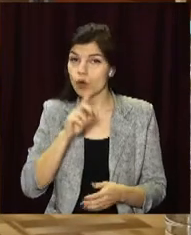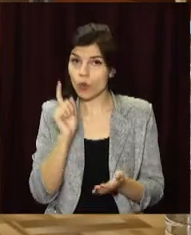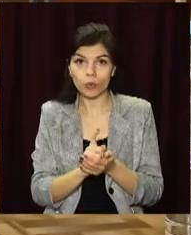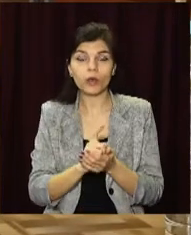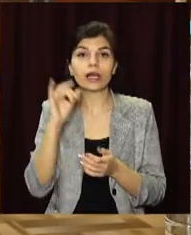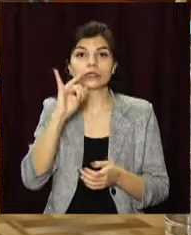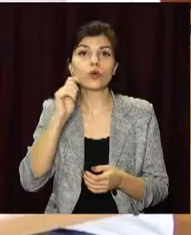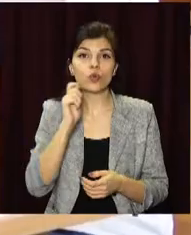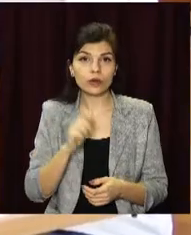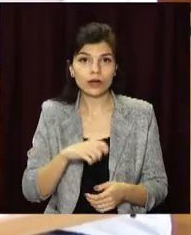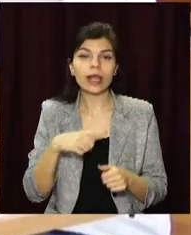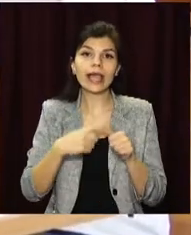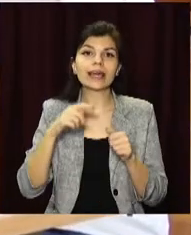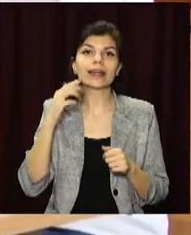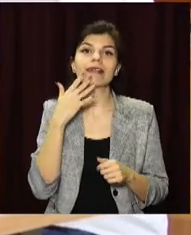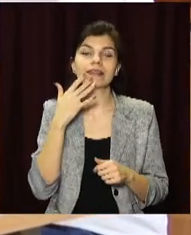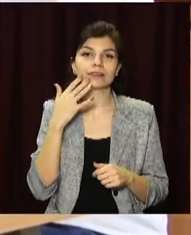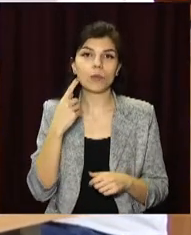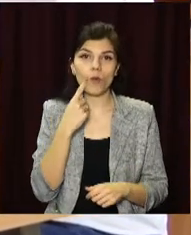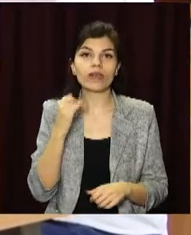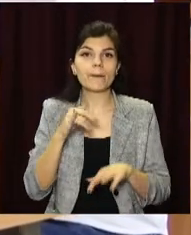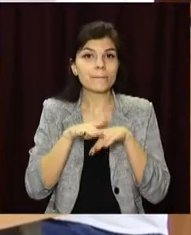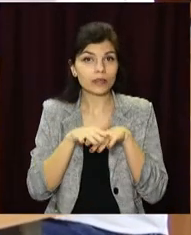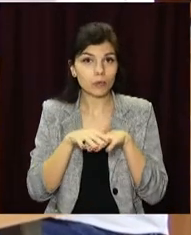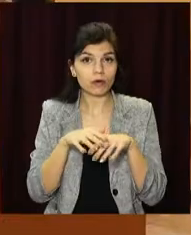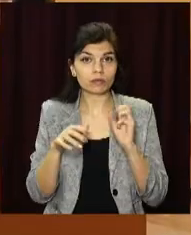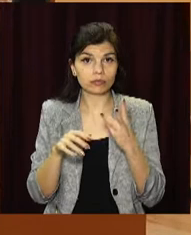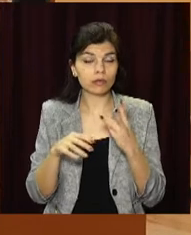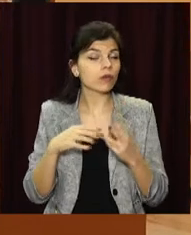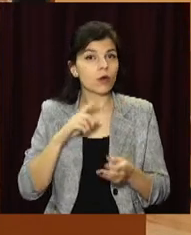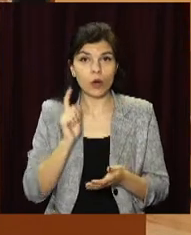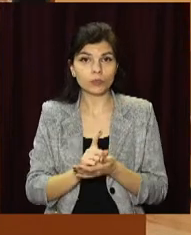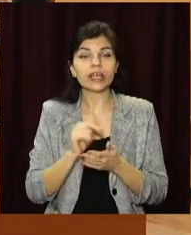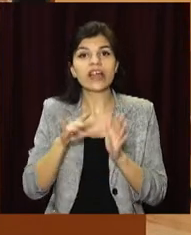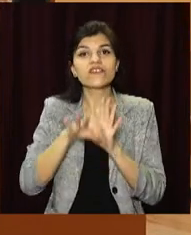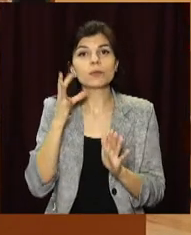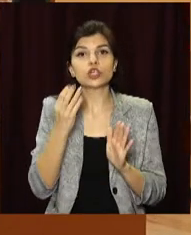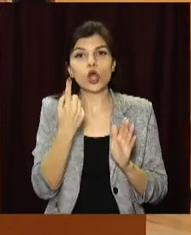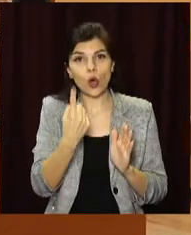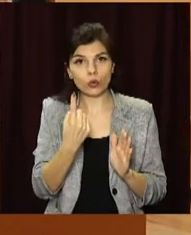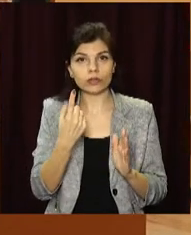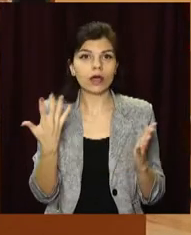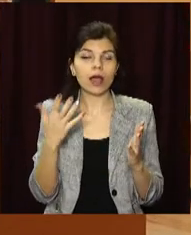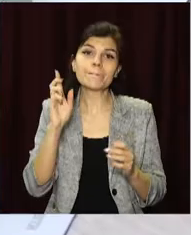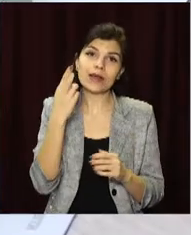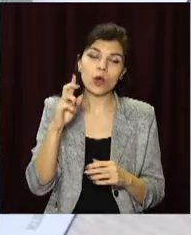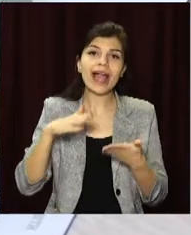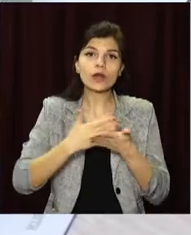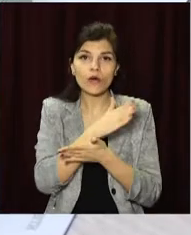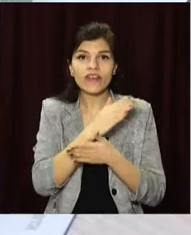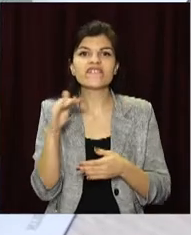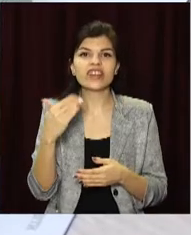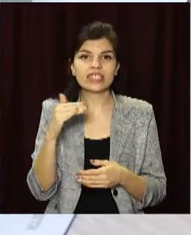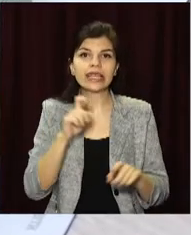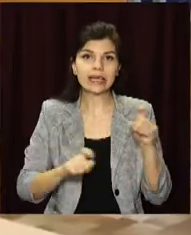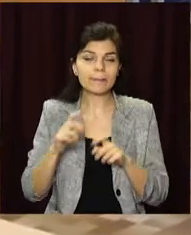література, історія України або іноземна мова і математика. Крім того, учні зможуть на вибір обрати ще один предмет – біологію, географію,